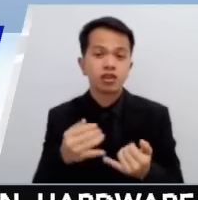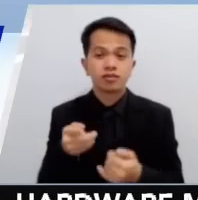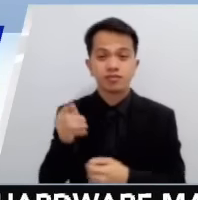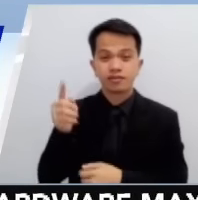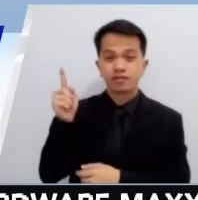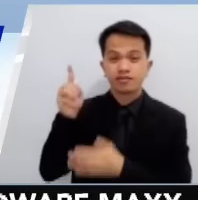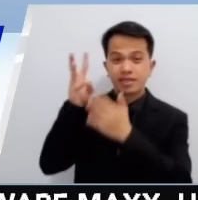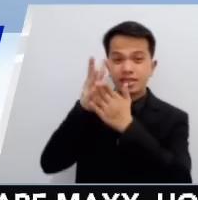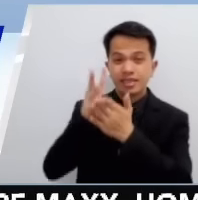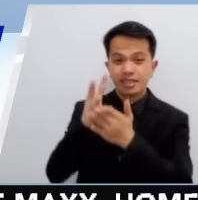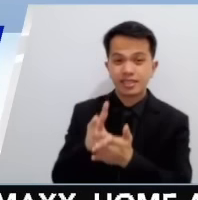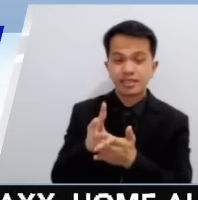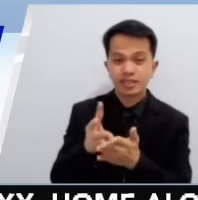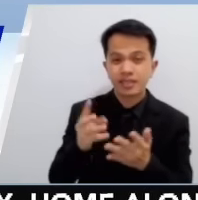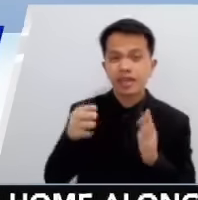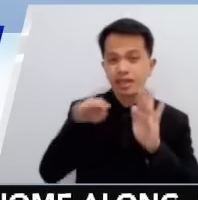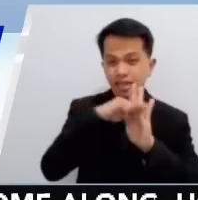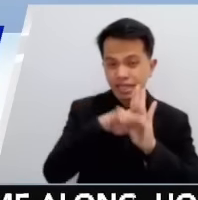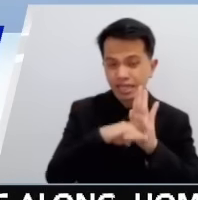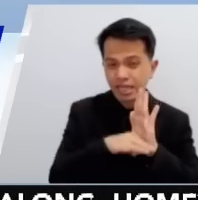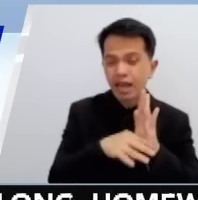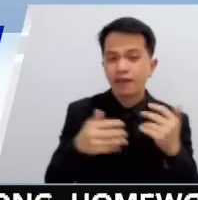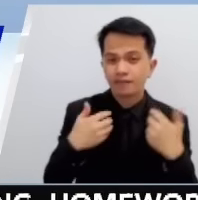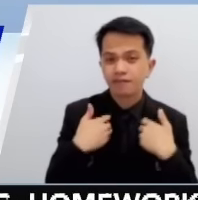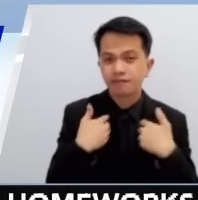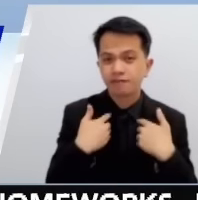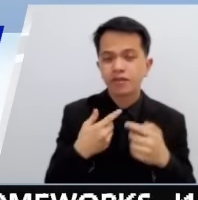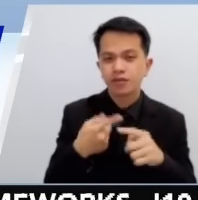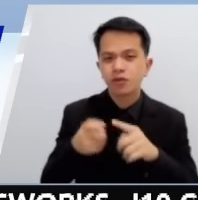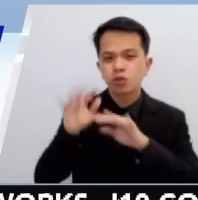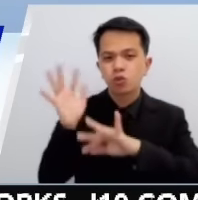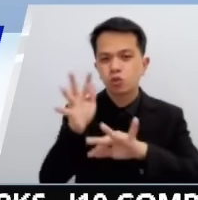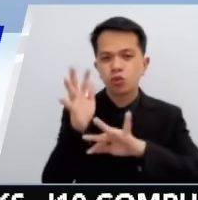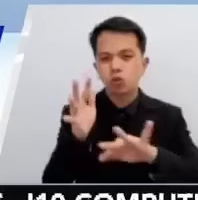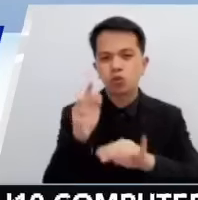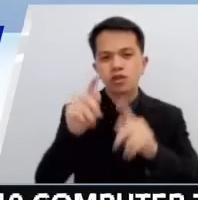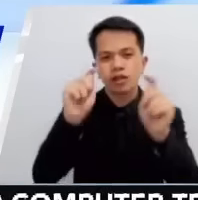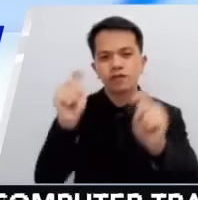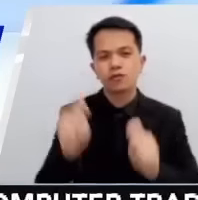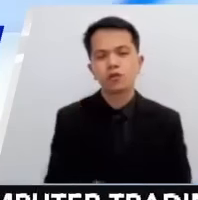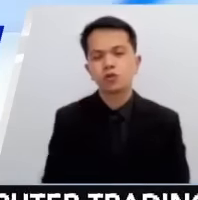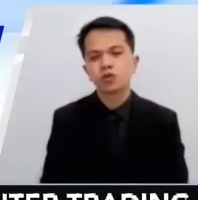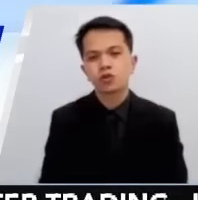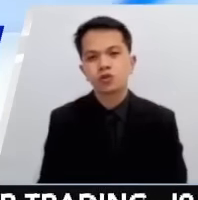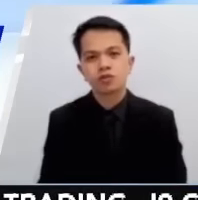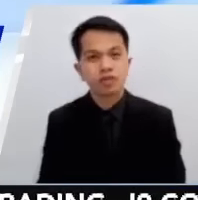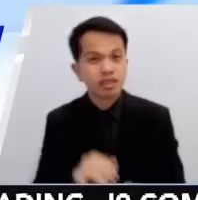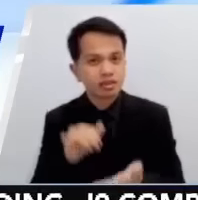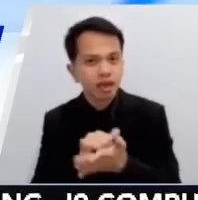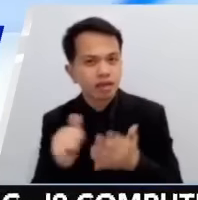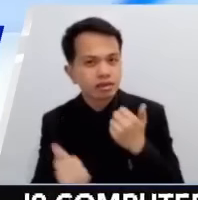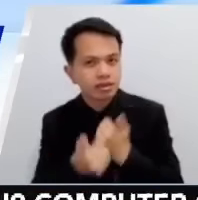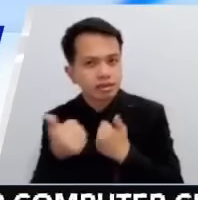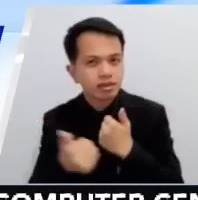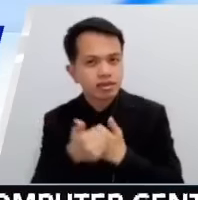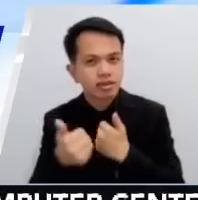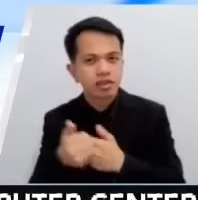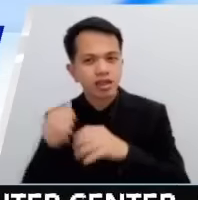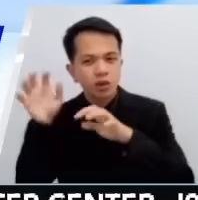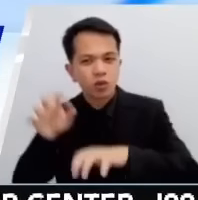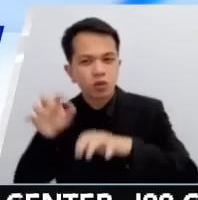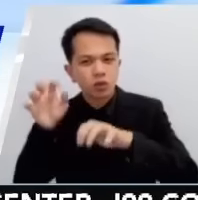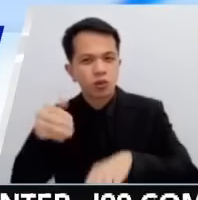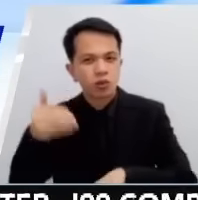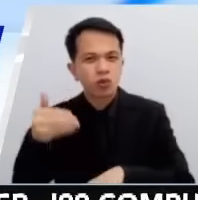maapektuhan din po ng hangin ng bagyong Mars mm So yun po yung peligro no yung torrential rains Ano ba pag sinabing torrential